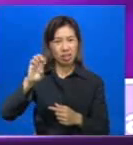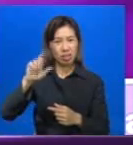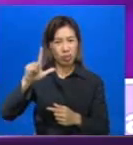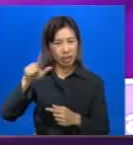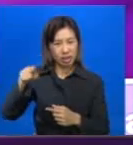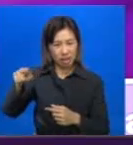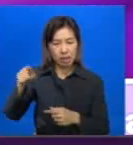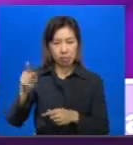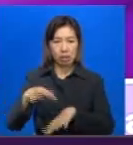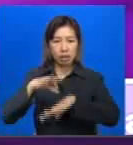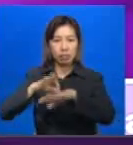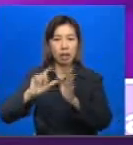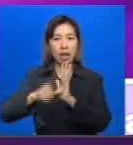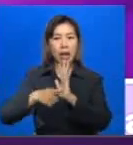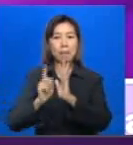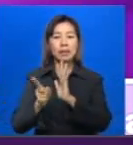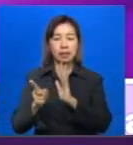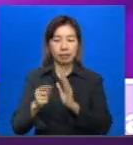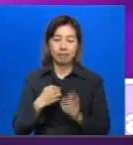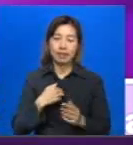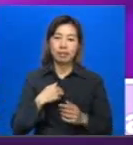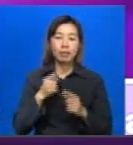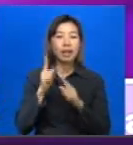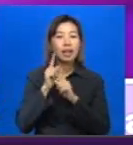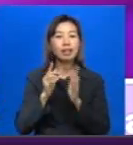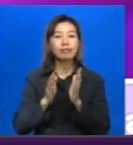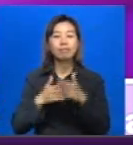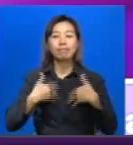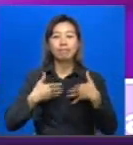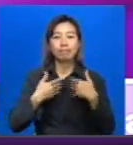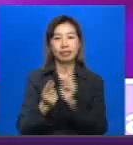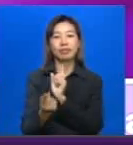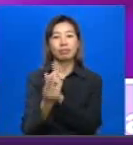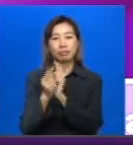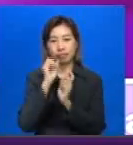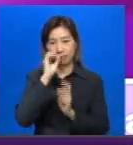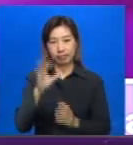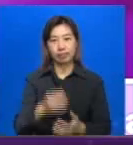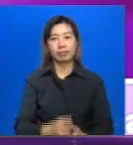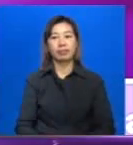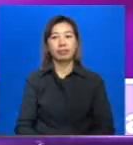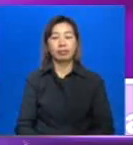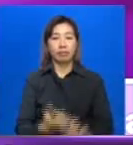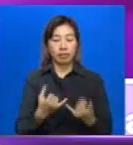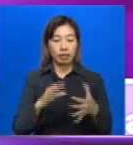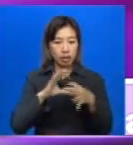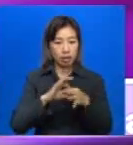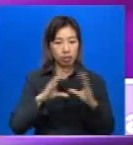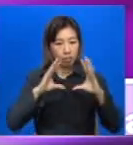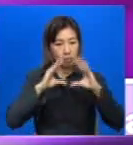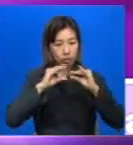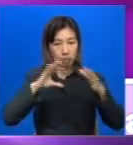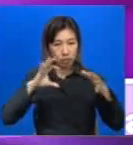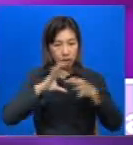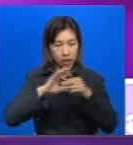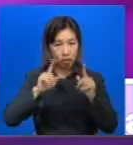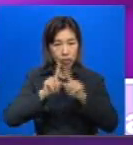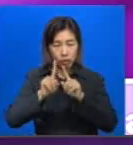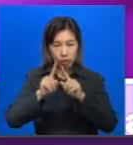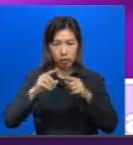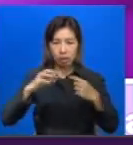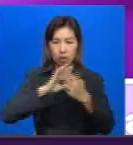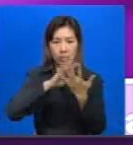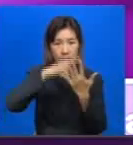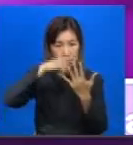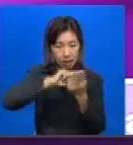ผู้ชุมนุมกปปสร่วมรับฟังการเสวนาระดมความคิดเห็นเพื่อการปฏิรูปประเทศครั้งที่ 1นะคะโดยการนำเตรียมรวบรวม